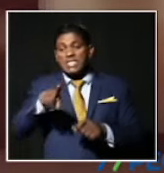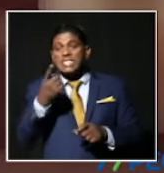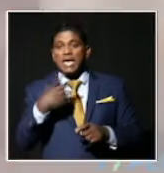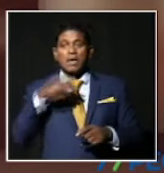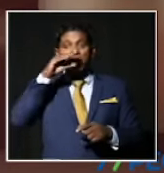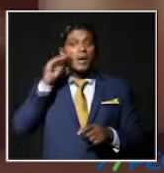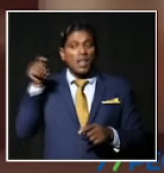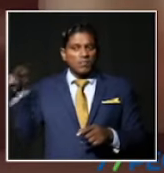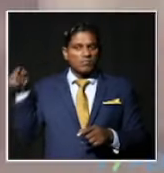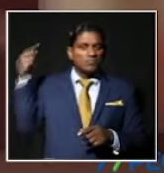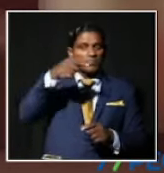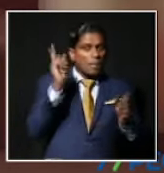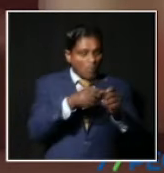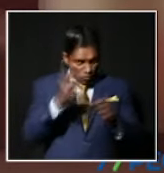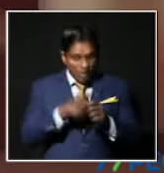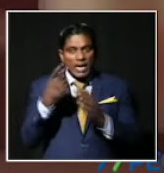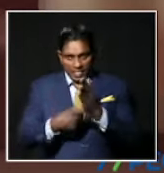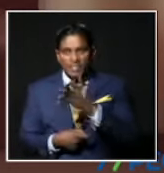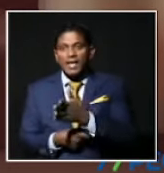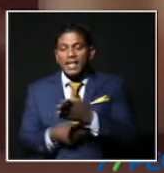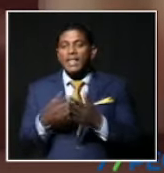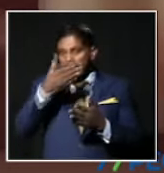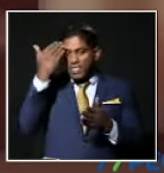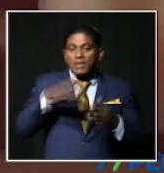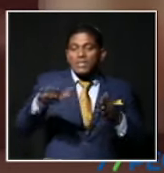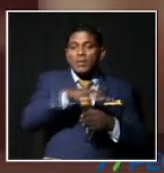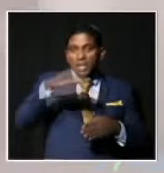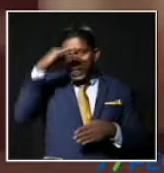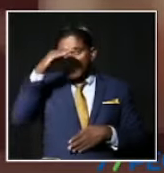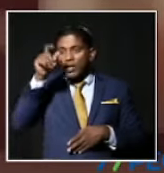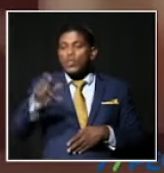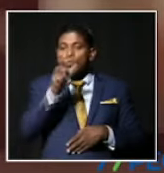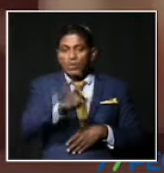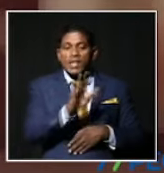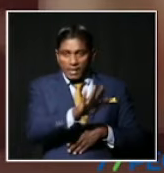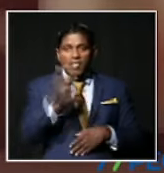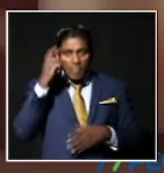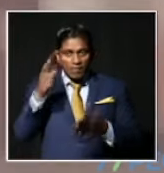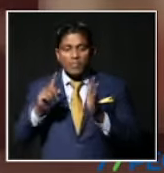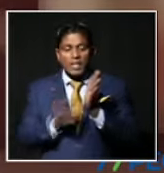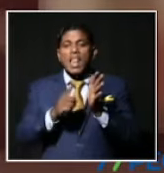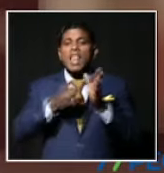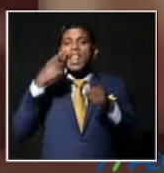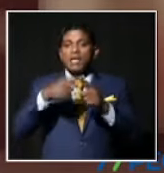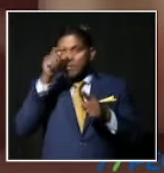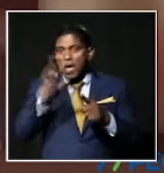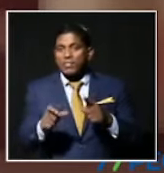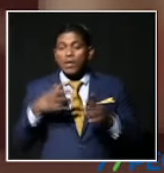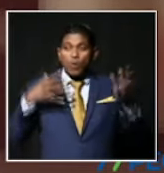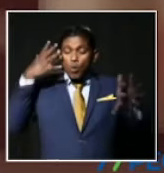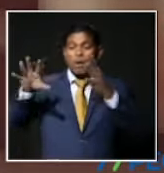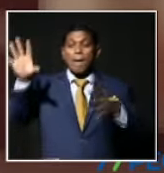මරලා දැම්මේ මේ පනත නිසාද? දෙමළ සමාජයට නායකත්වය දෙන්න පුළුවන් මිනිස්සු හිටියා. ඔබ දන්නවා ලක්ෂ්මන් කදිරගාම වගේ ලෝකයේ